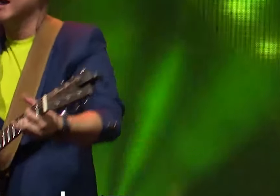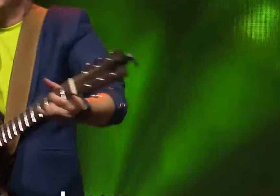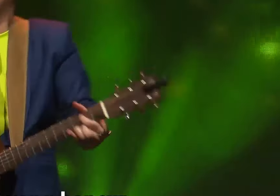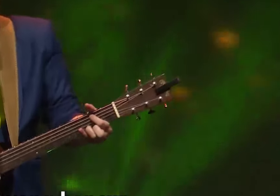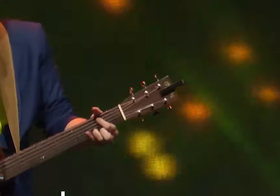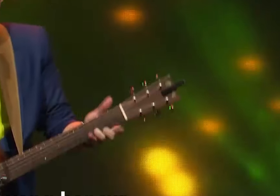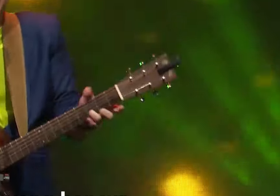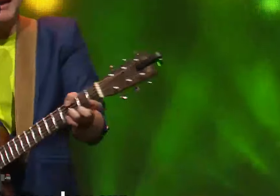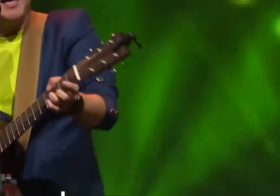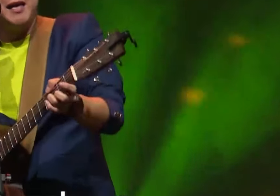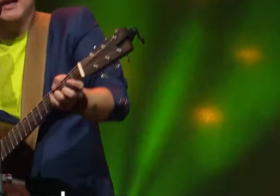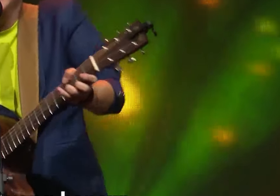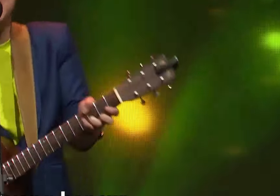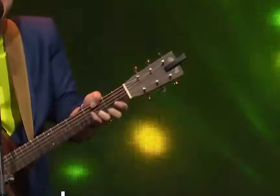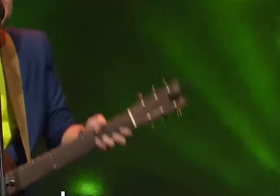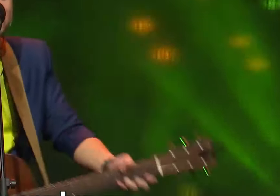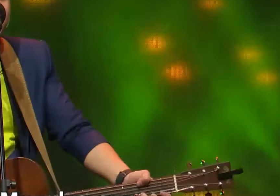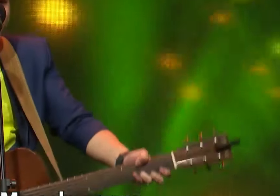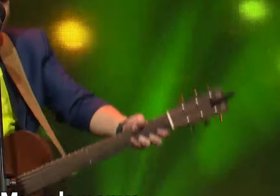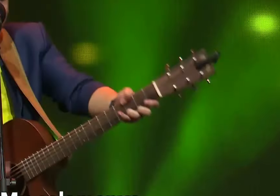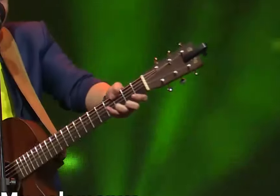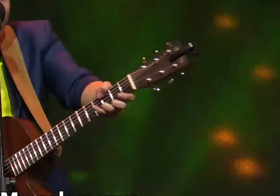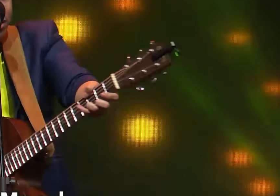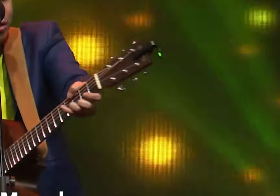ubahkan hati yang